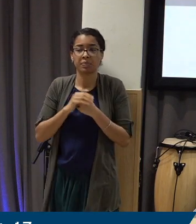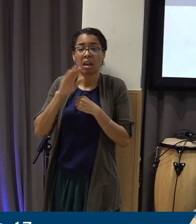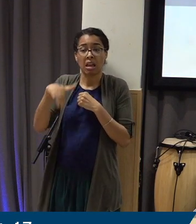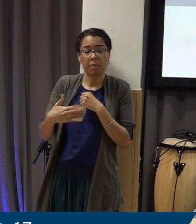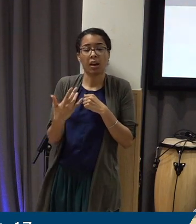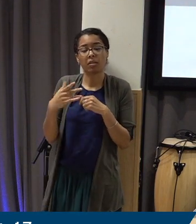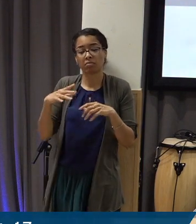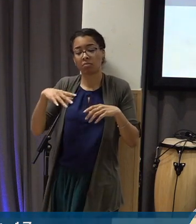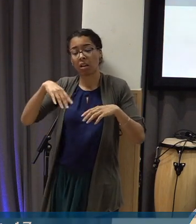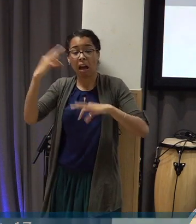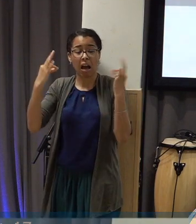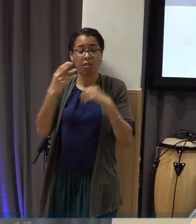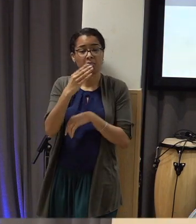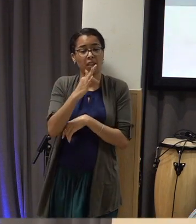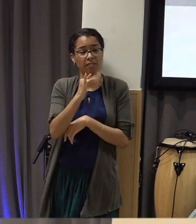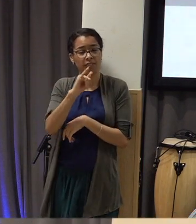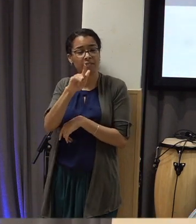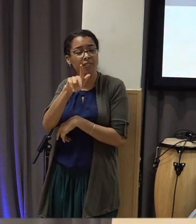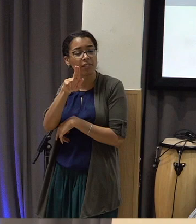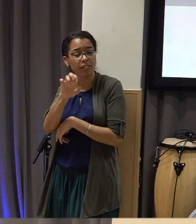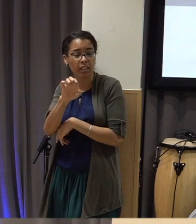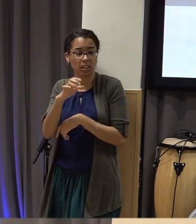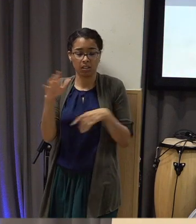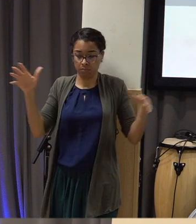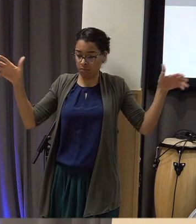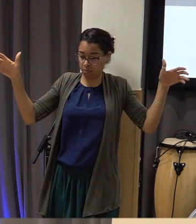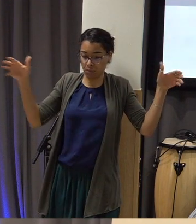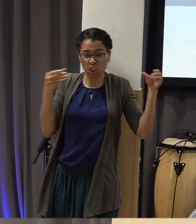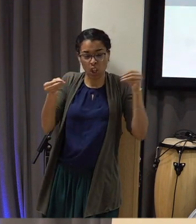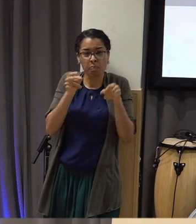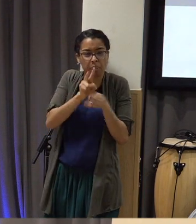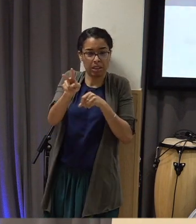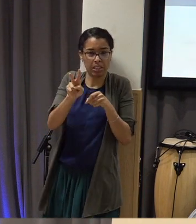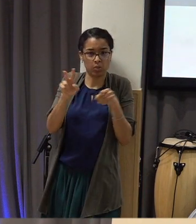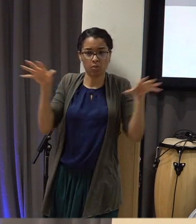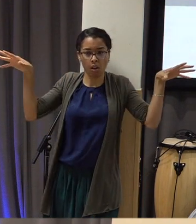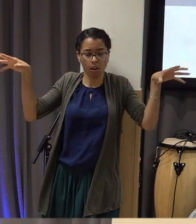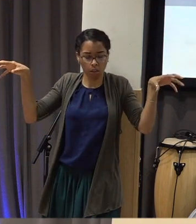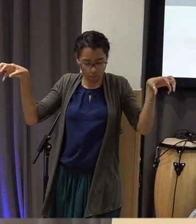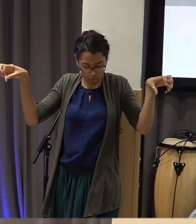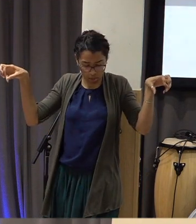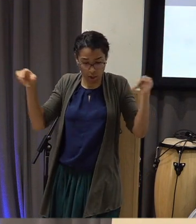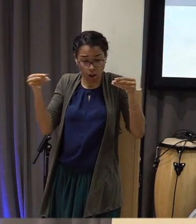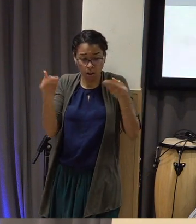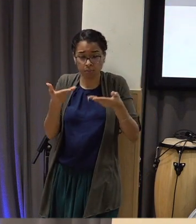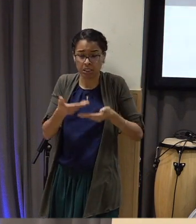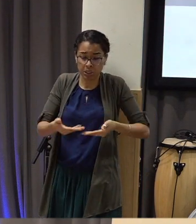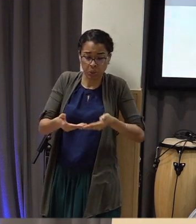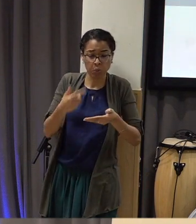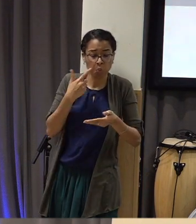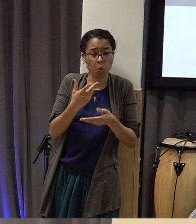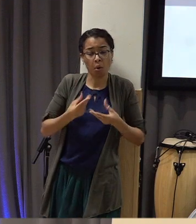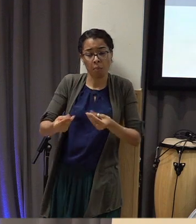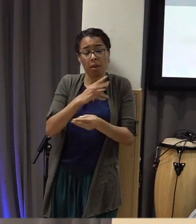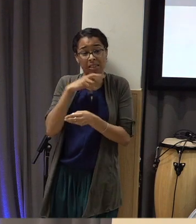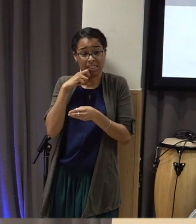figuier qui est non seulement une leçon de foi, mais aussi une parabole de mise en scène du jugement d'Israël. Du coup,